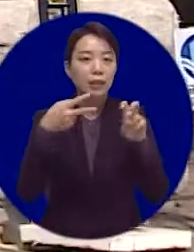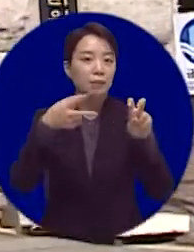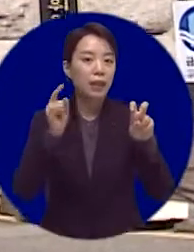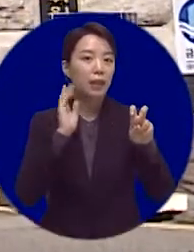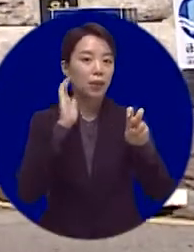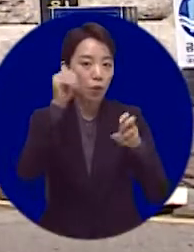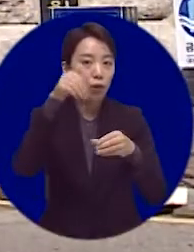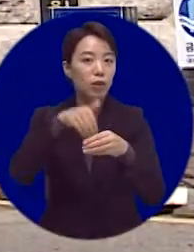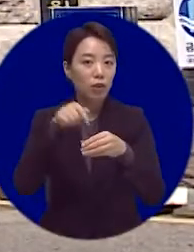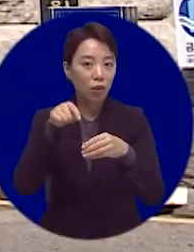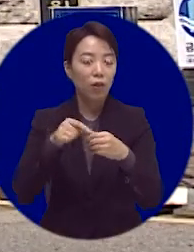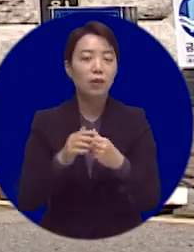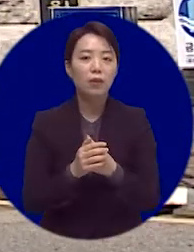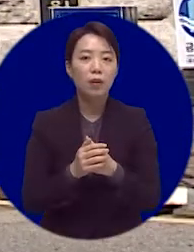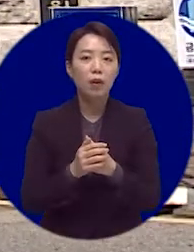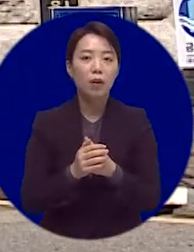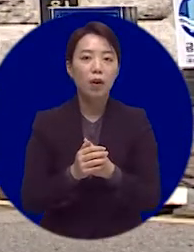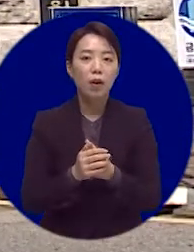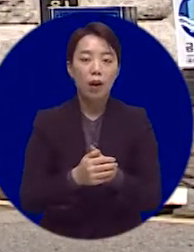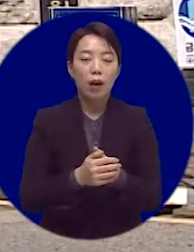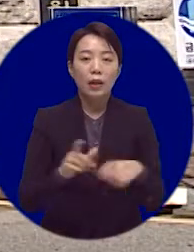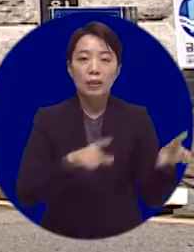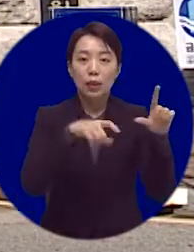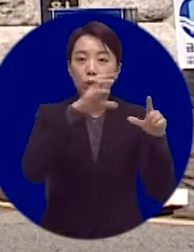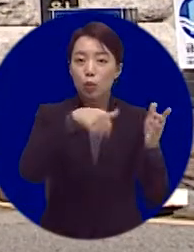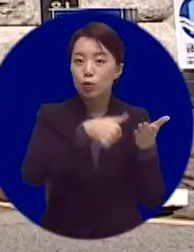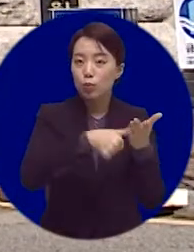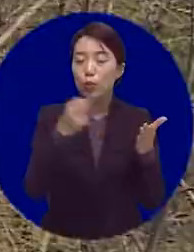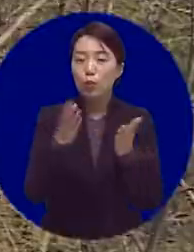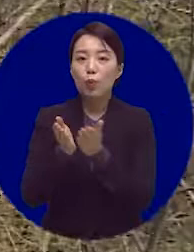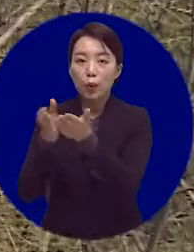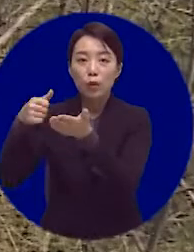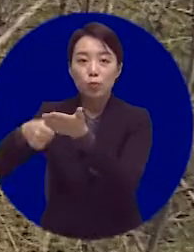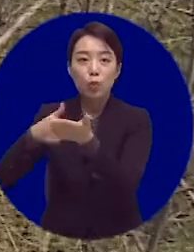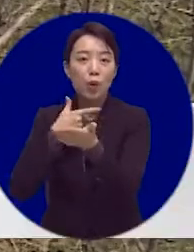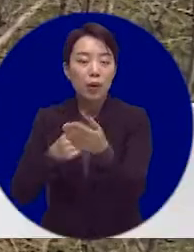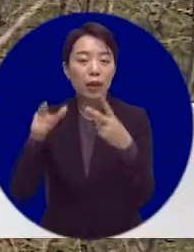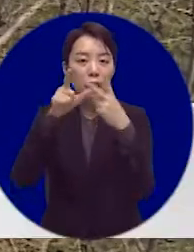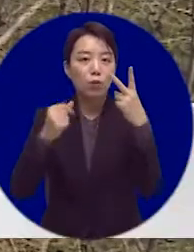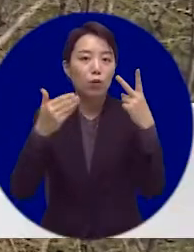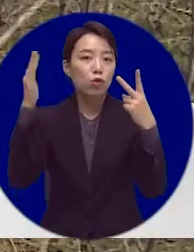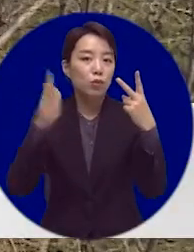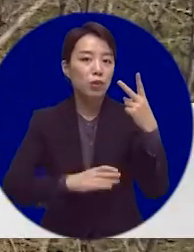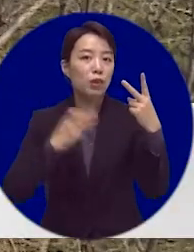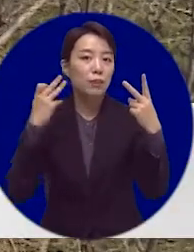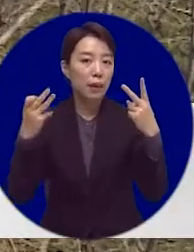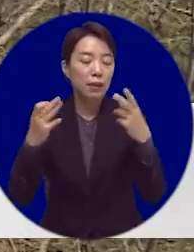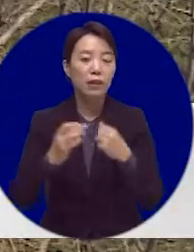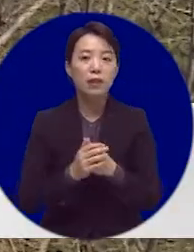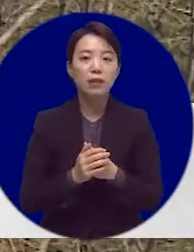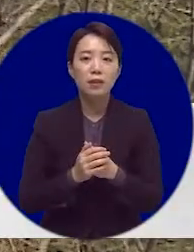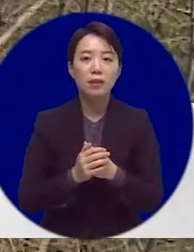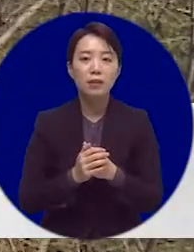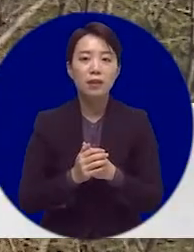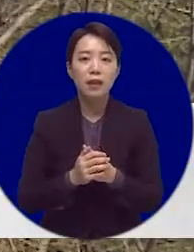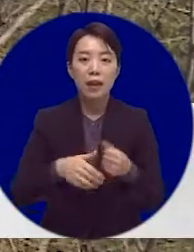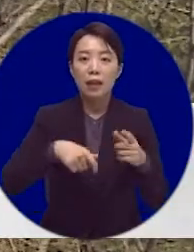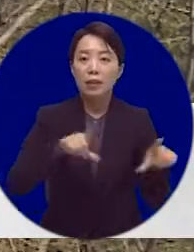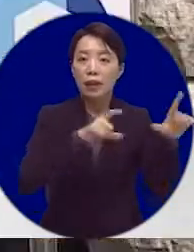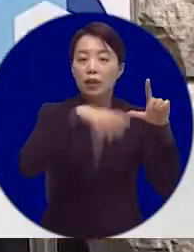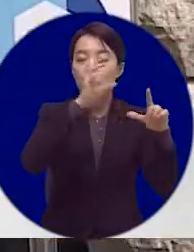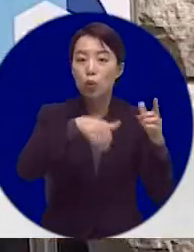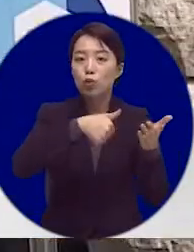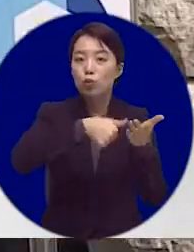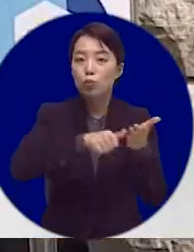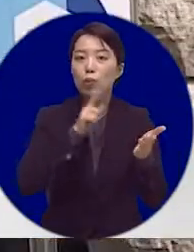중앙선거관리위원회는 제20대 대통령 선거에서 거소투표나 선상투표를 하기 위해서는 2월 9일부터 13일까지 거소투표